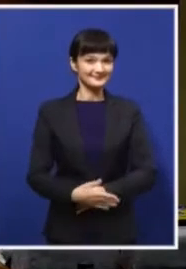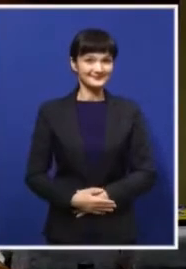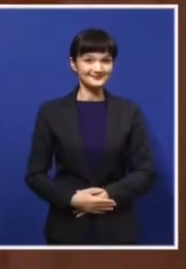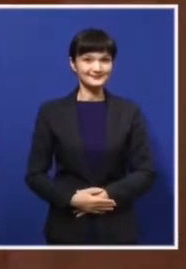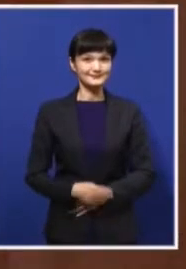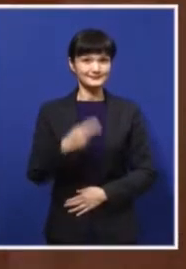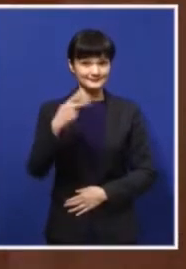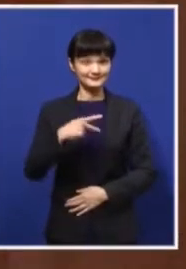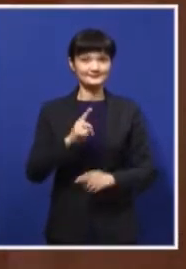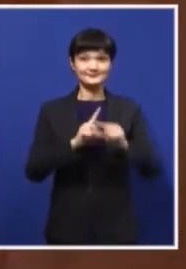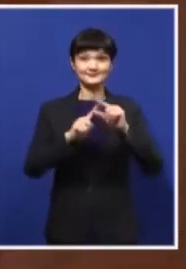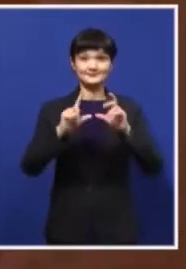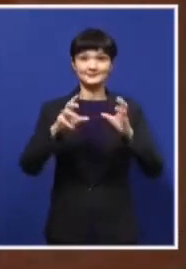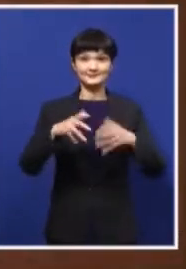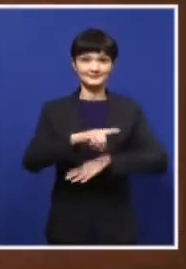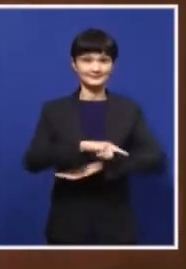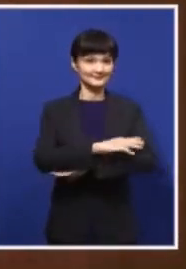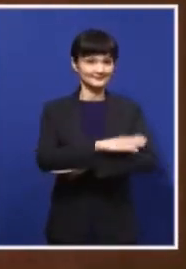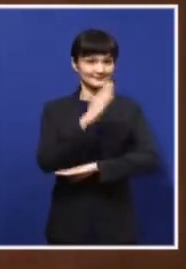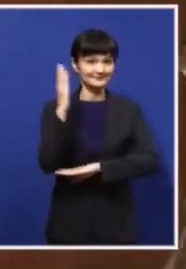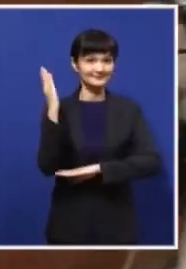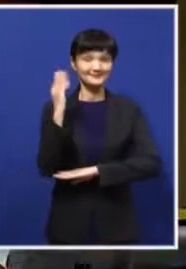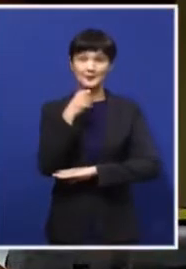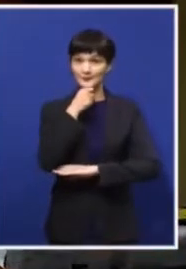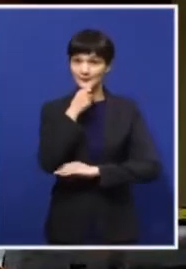烦钟石，谢谢。